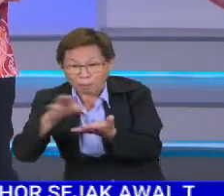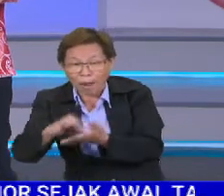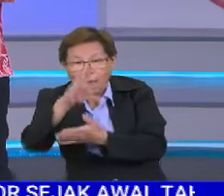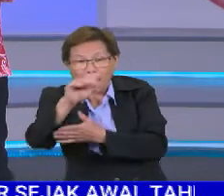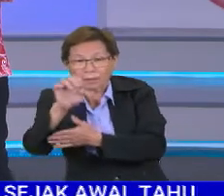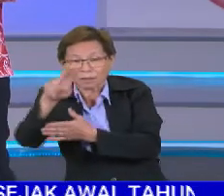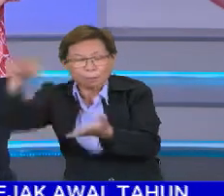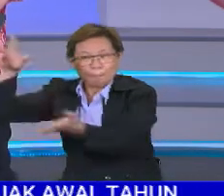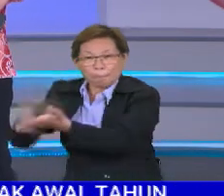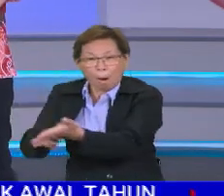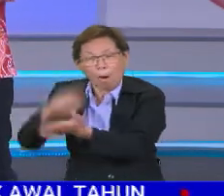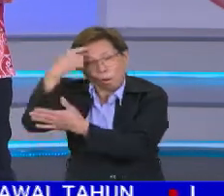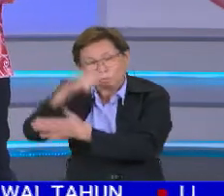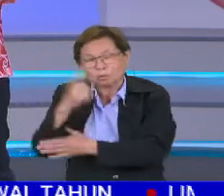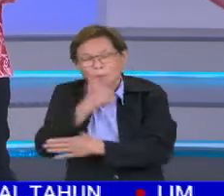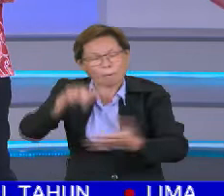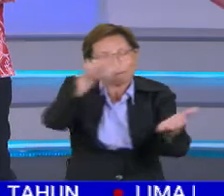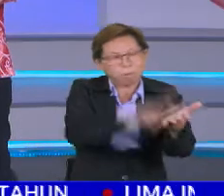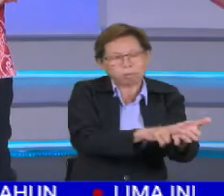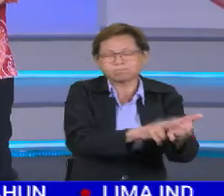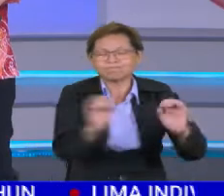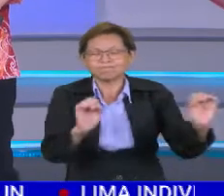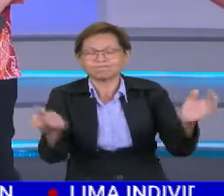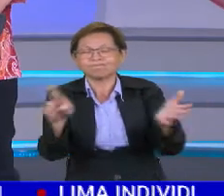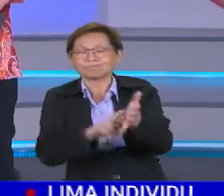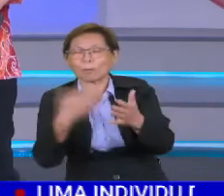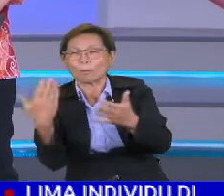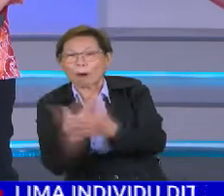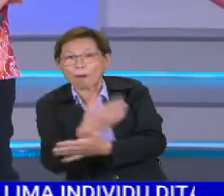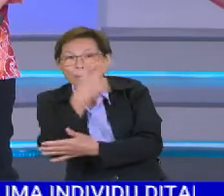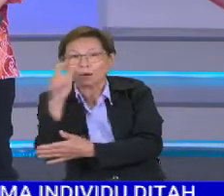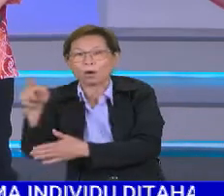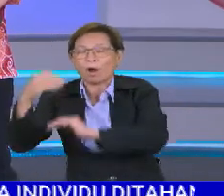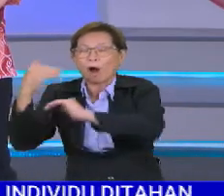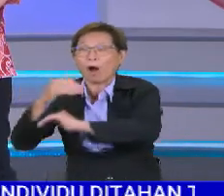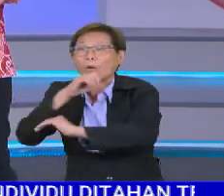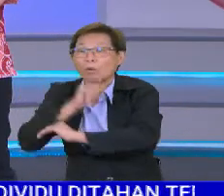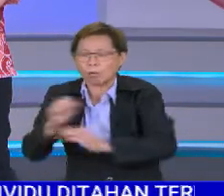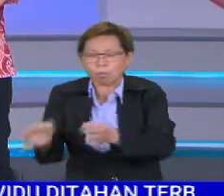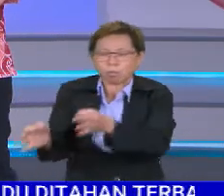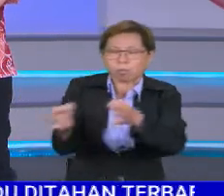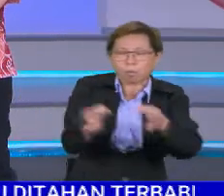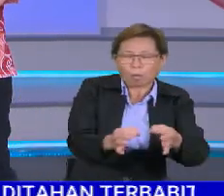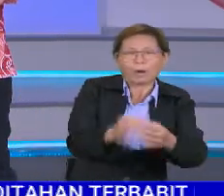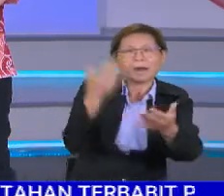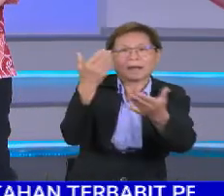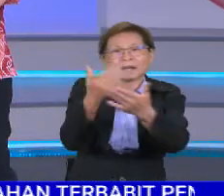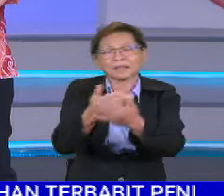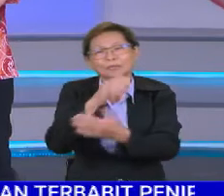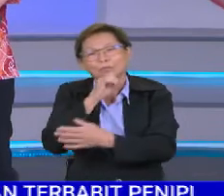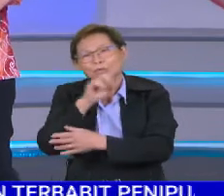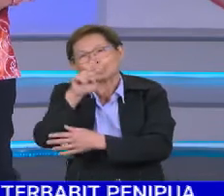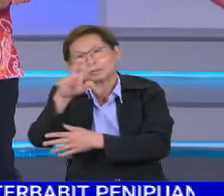MSN untuk tidak mengira seberang record baru memandangkan halusmu edisi kali ini dilanjutkan hingga 23